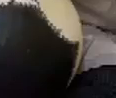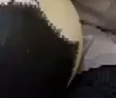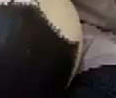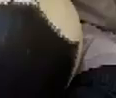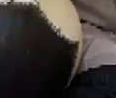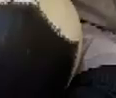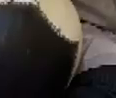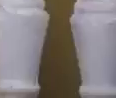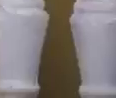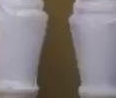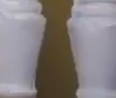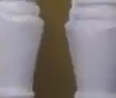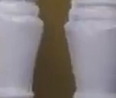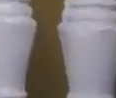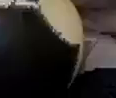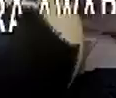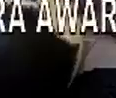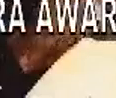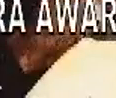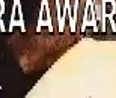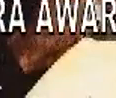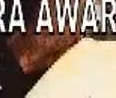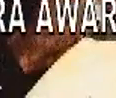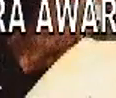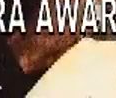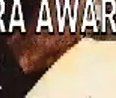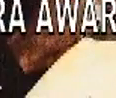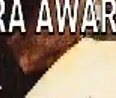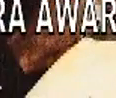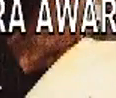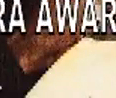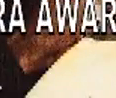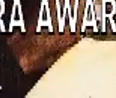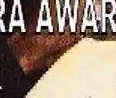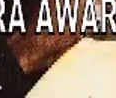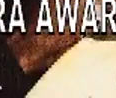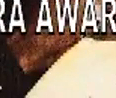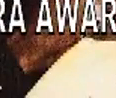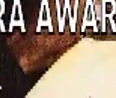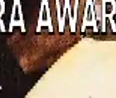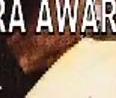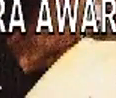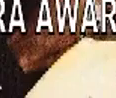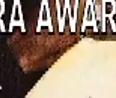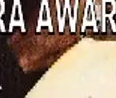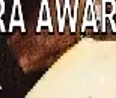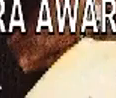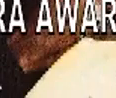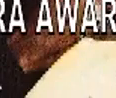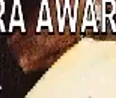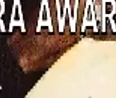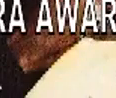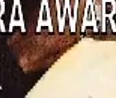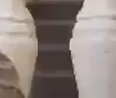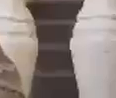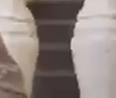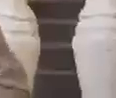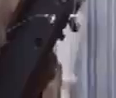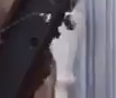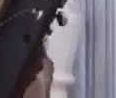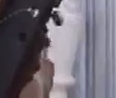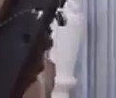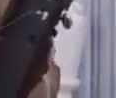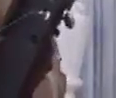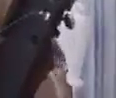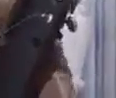mamanta nan entertainment wala be mbakel la senega jane hore ka fo me kora awo kala purata enti be korontoro kan ala